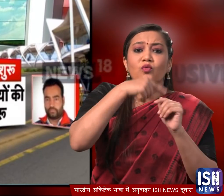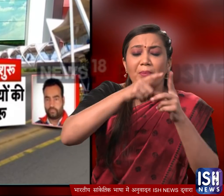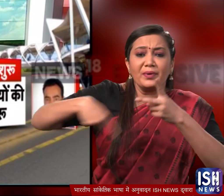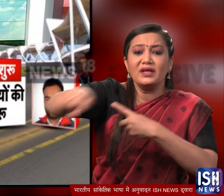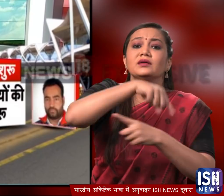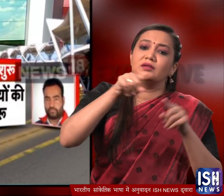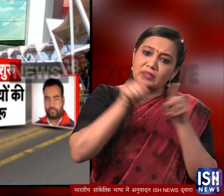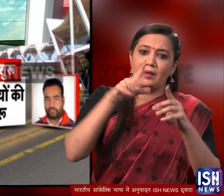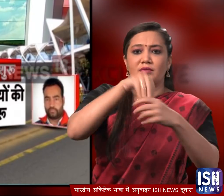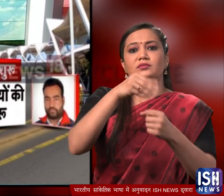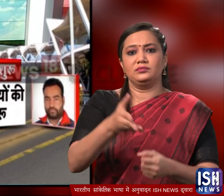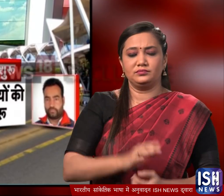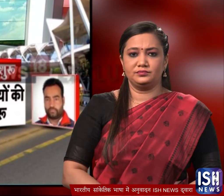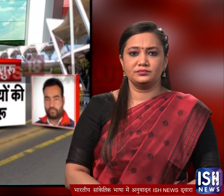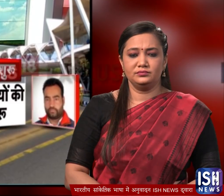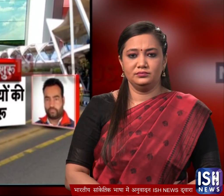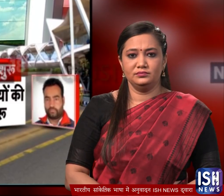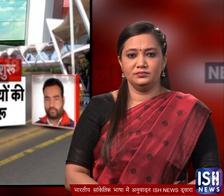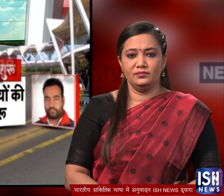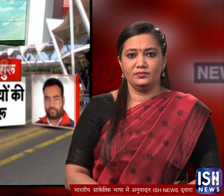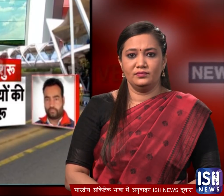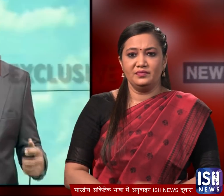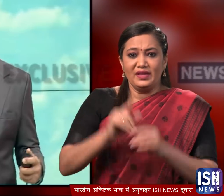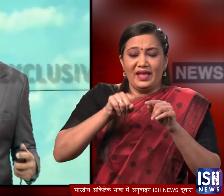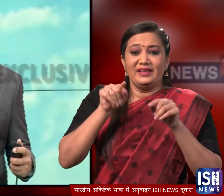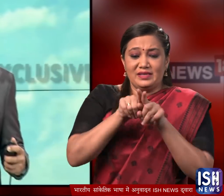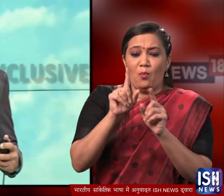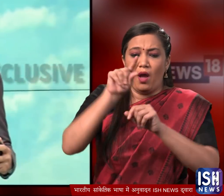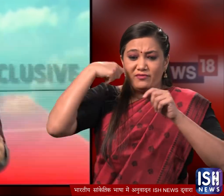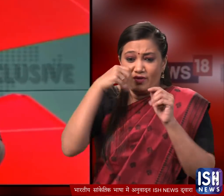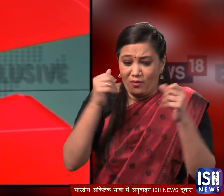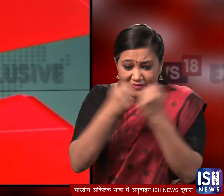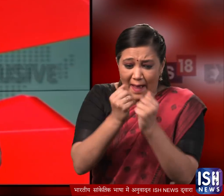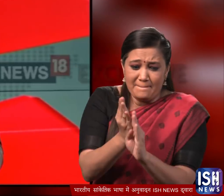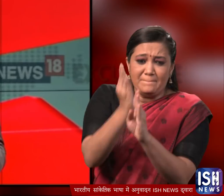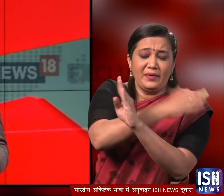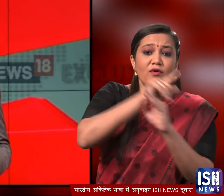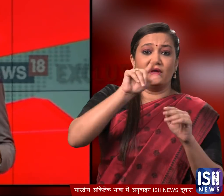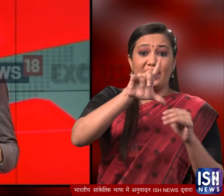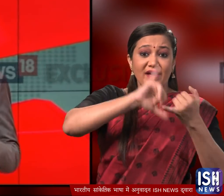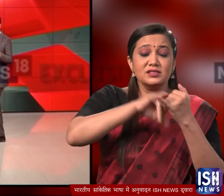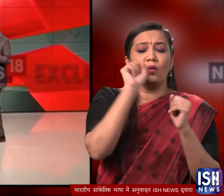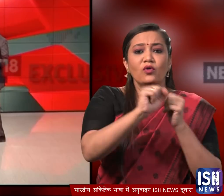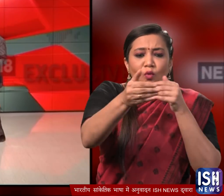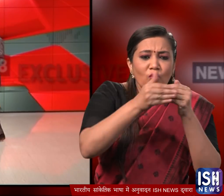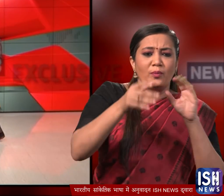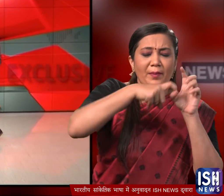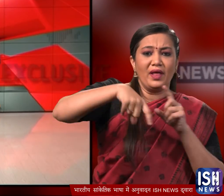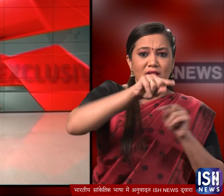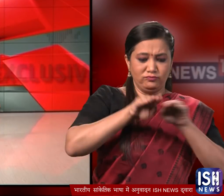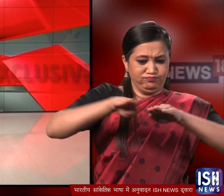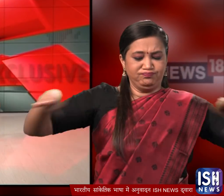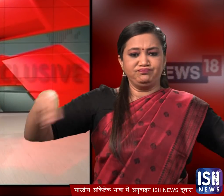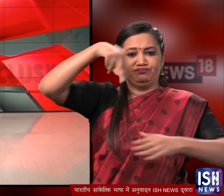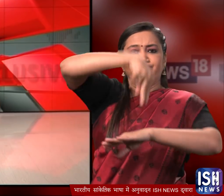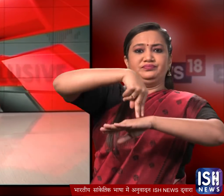तलाश कर रही है जो हिंसा के वक्त उसके साथ थे। और इस बीच हिंसा से पहले का एक वीडियो भी सामने आया, जिसमें लखा सिंह अपने